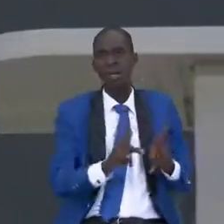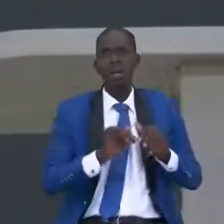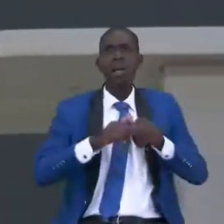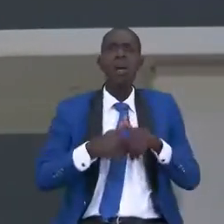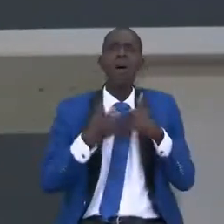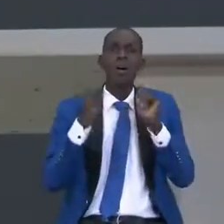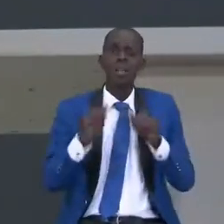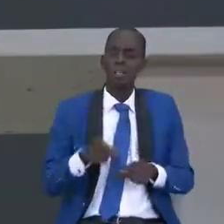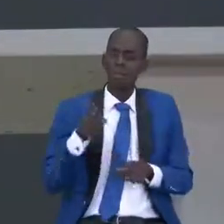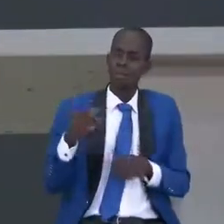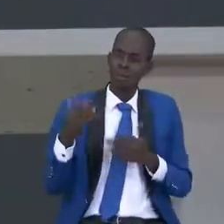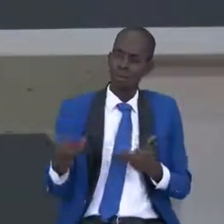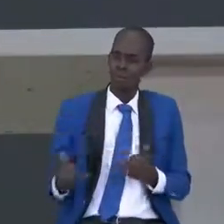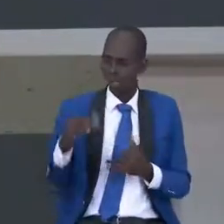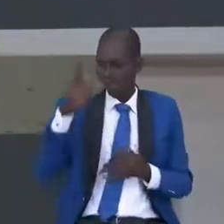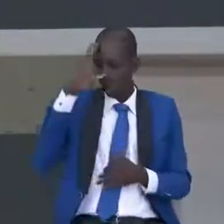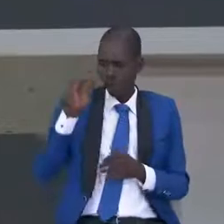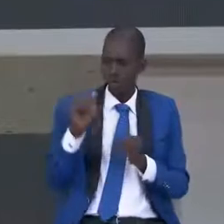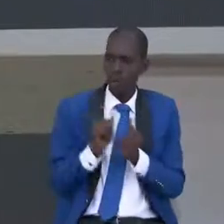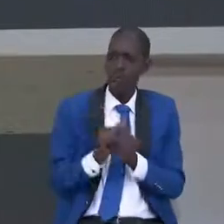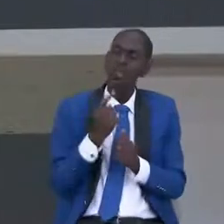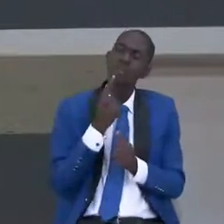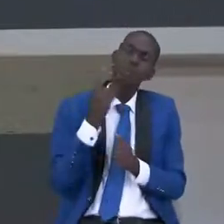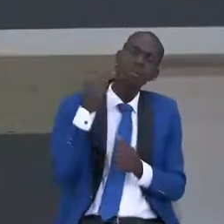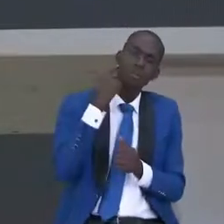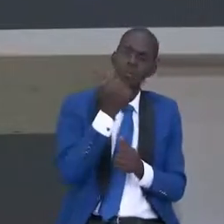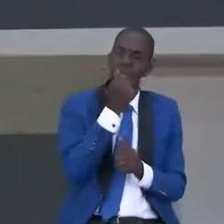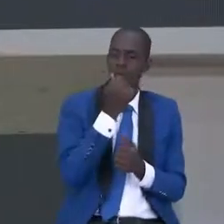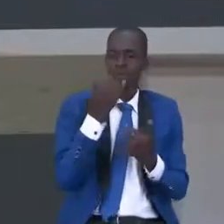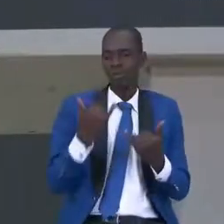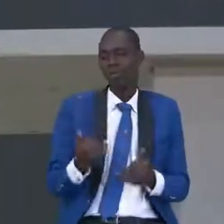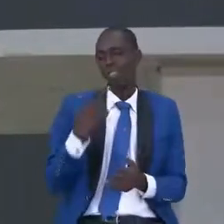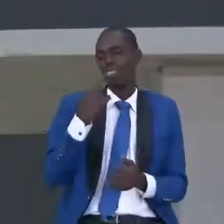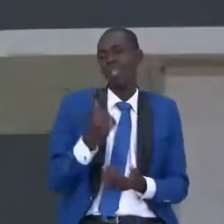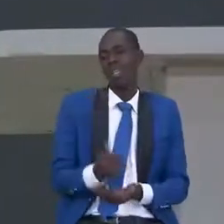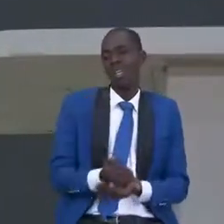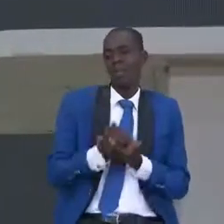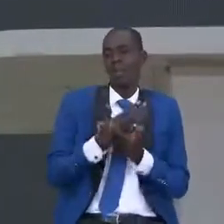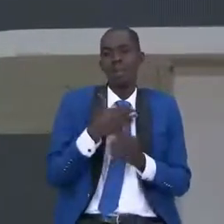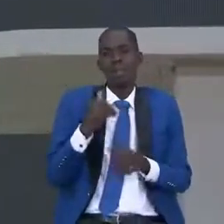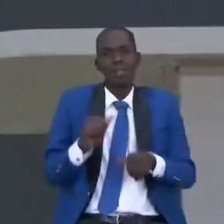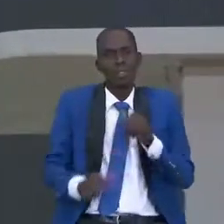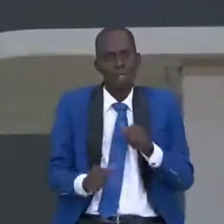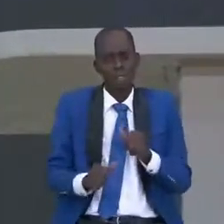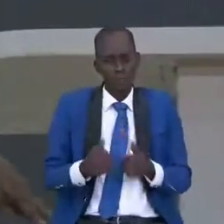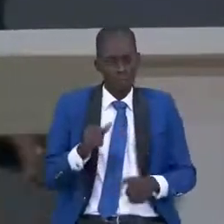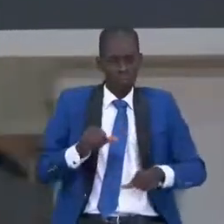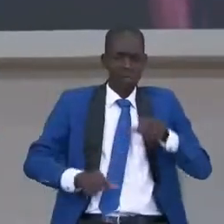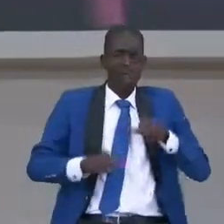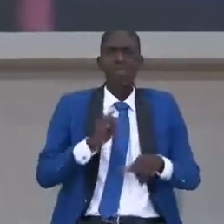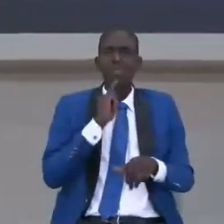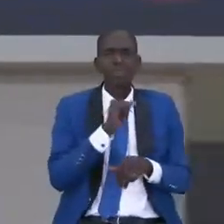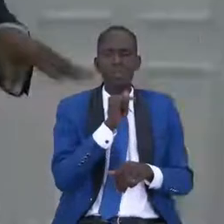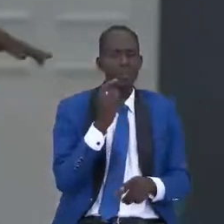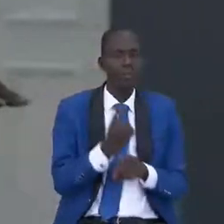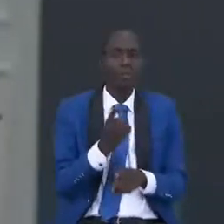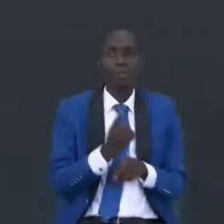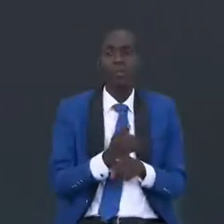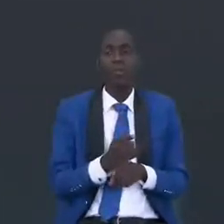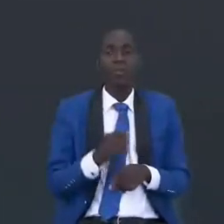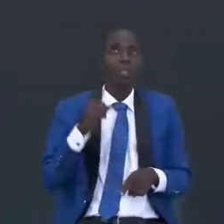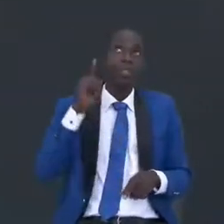a cet esprit de sourd et muet, et tu dis, Seigneur, viens au secours de mon incrédulité. L'incrédulité est déraisonnable.